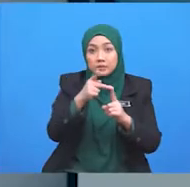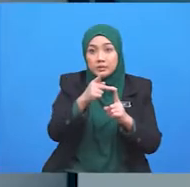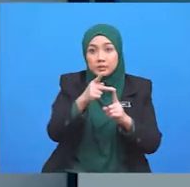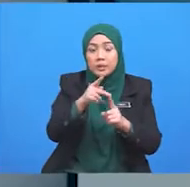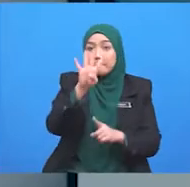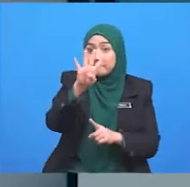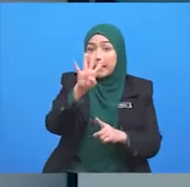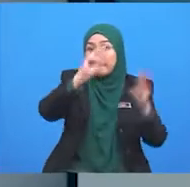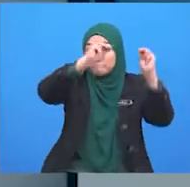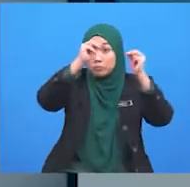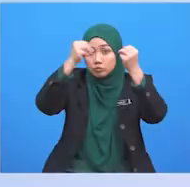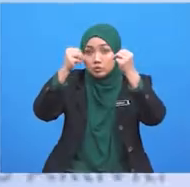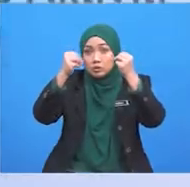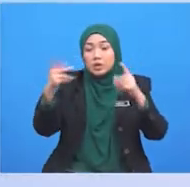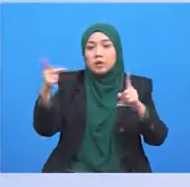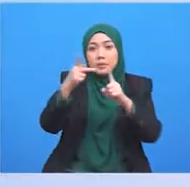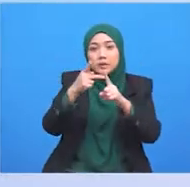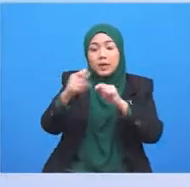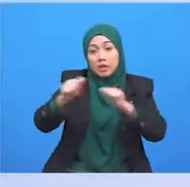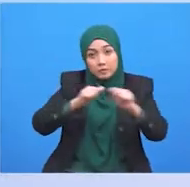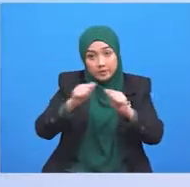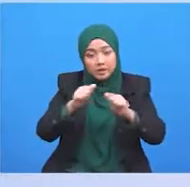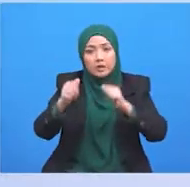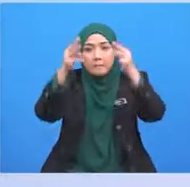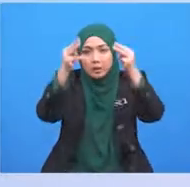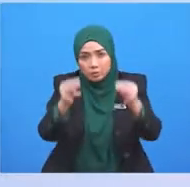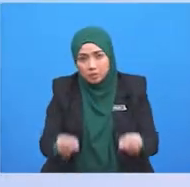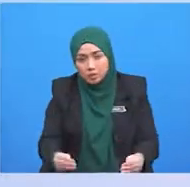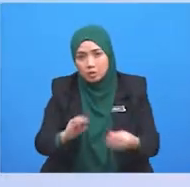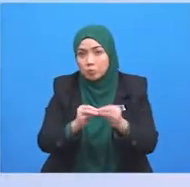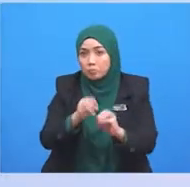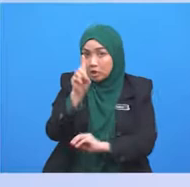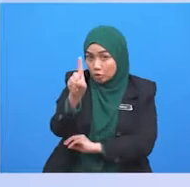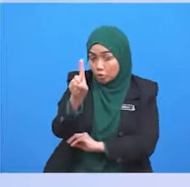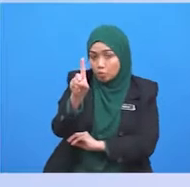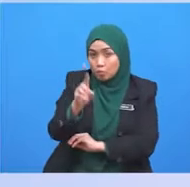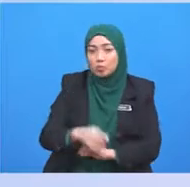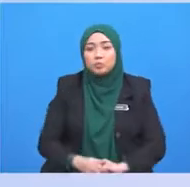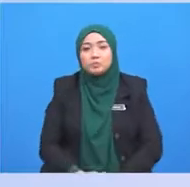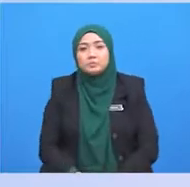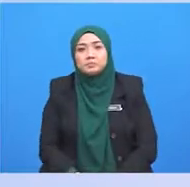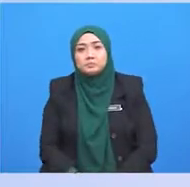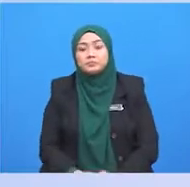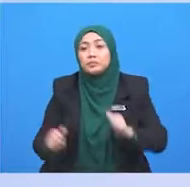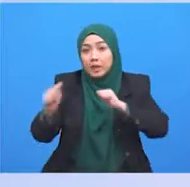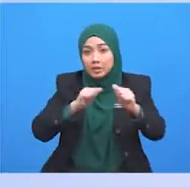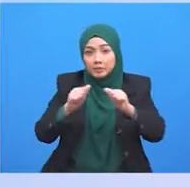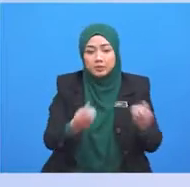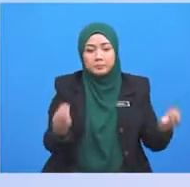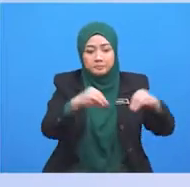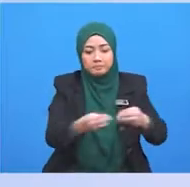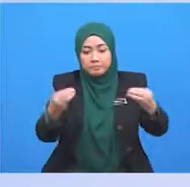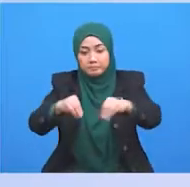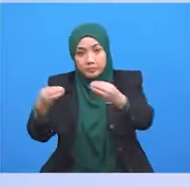Sekarang, cikgu akan menghuraikan kesan kejadian empat musim terhadap aktiviti manusia.